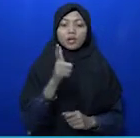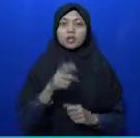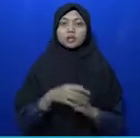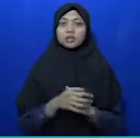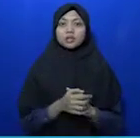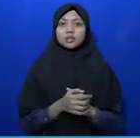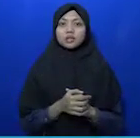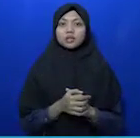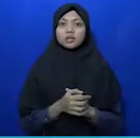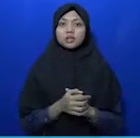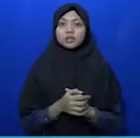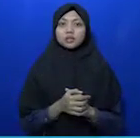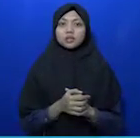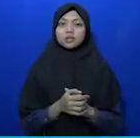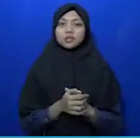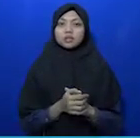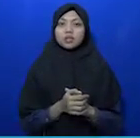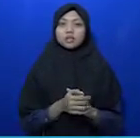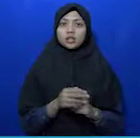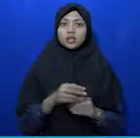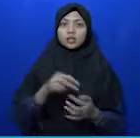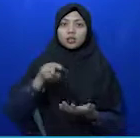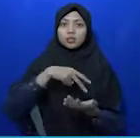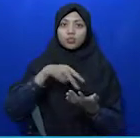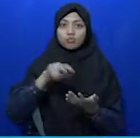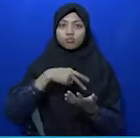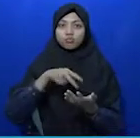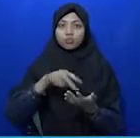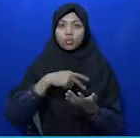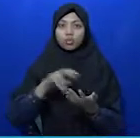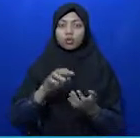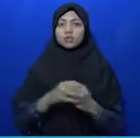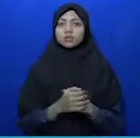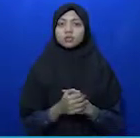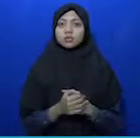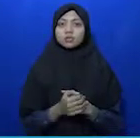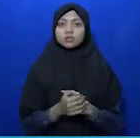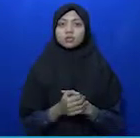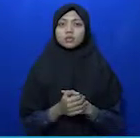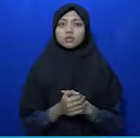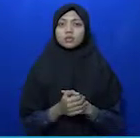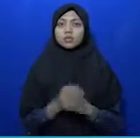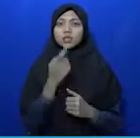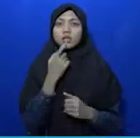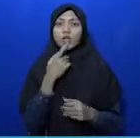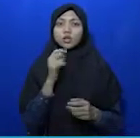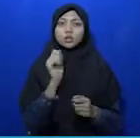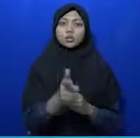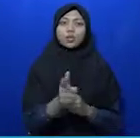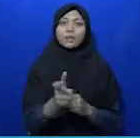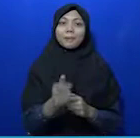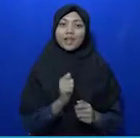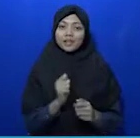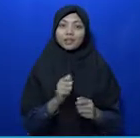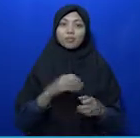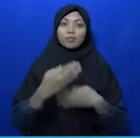London sampai Margaret Thatcher-nya marah-marah, dianggap kecolongan, tapi nyolongnya melalui itu. Jadi soal jual beli perusahaan, ambil alih